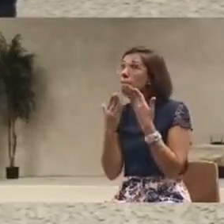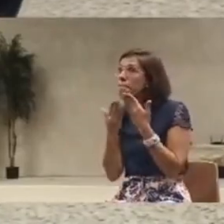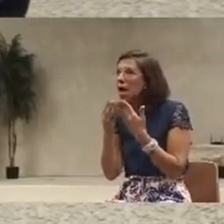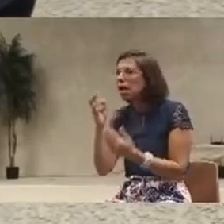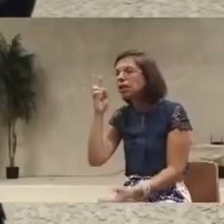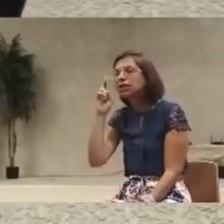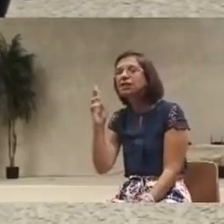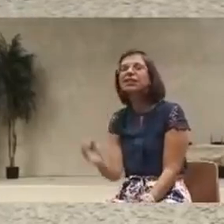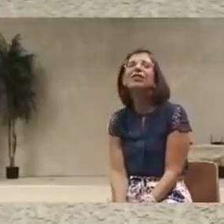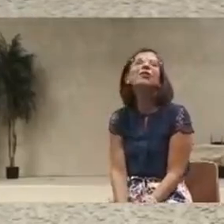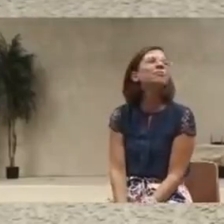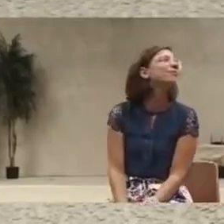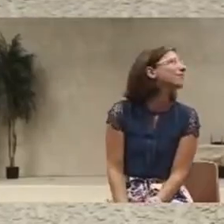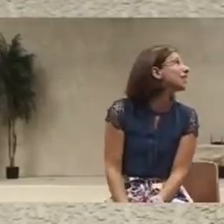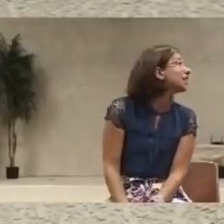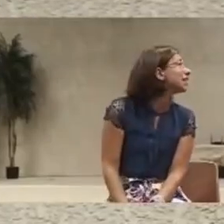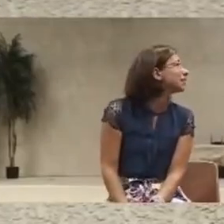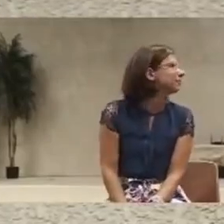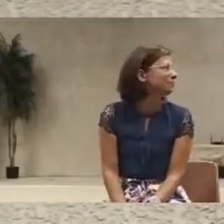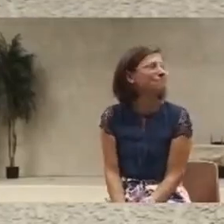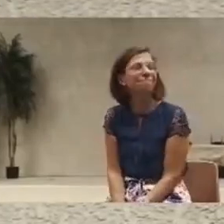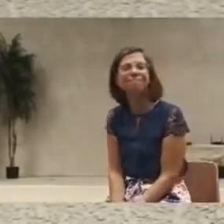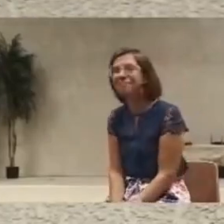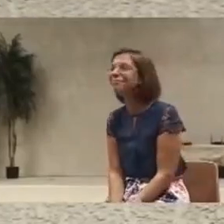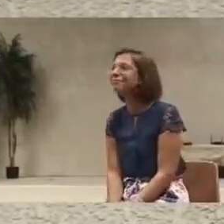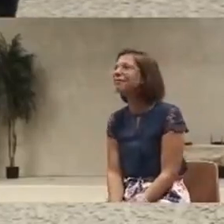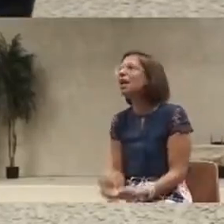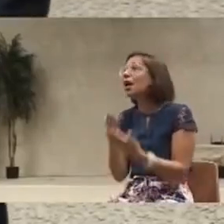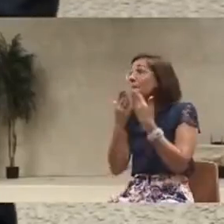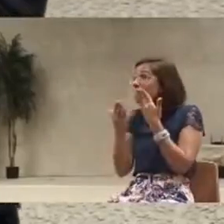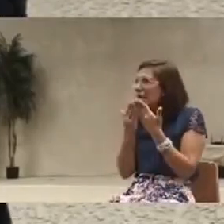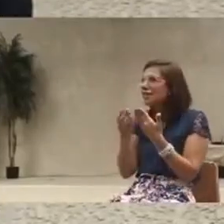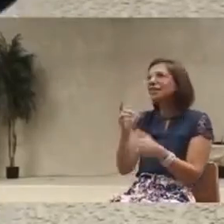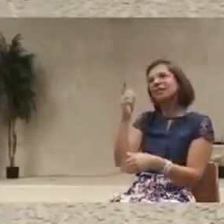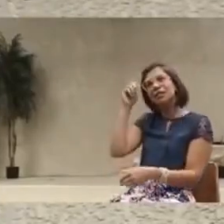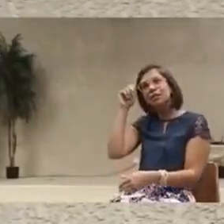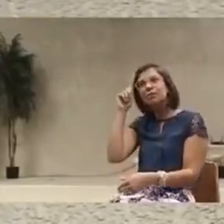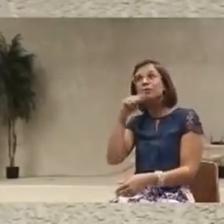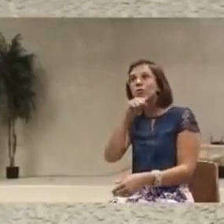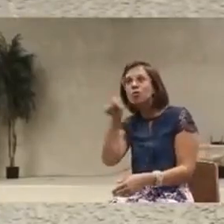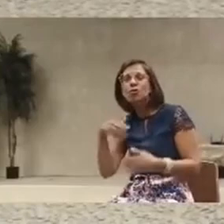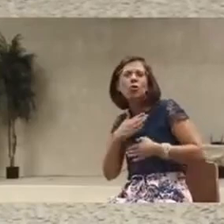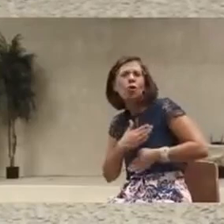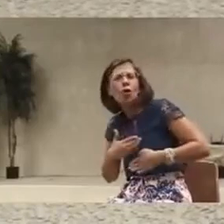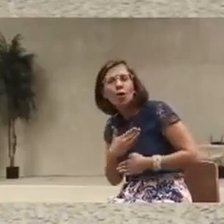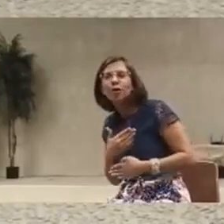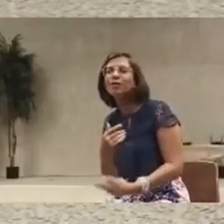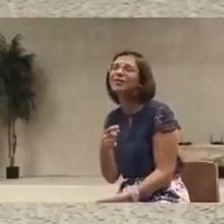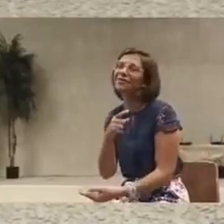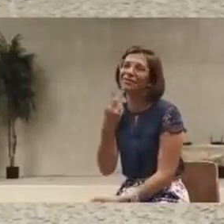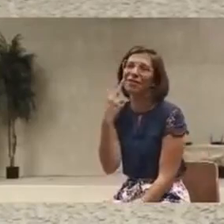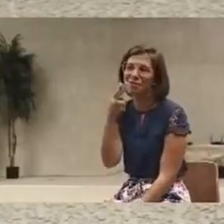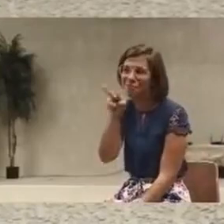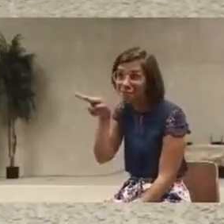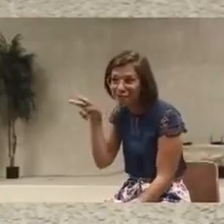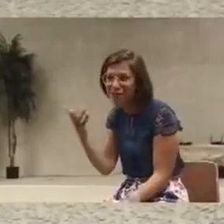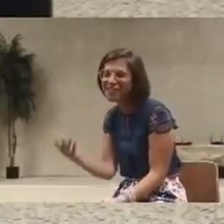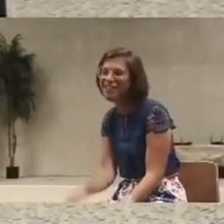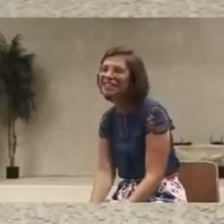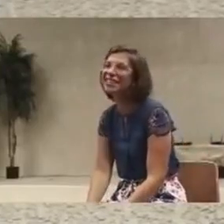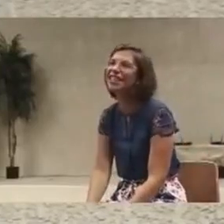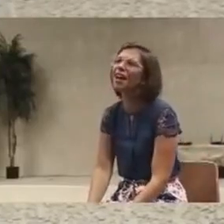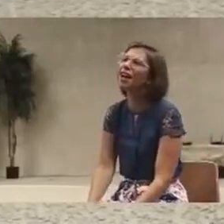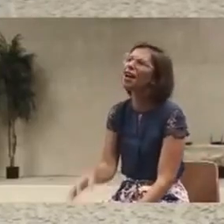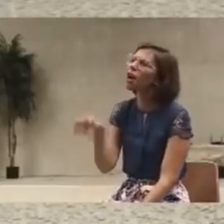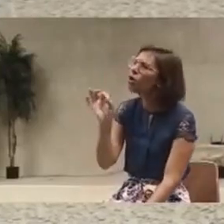le signe de langage des signes qui reprend du service. Gloire à Dieu. On voudrait que Dieu